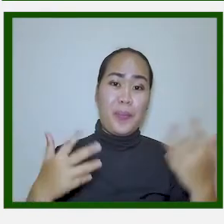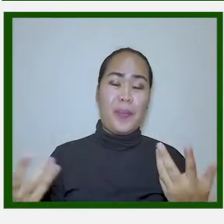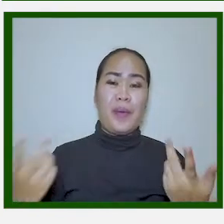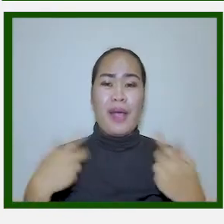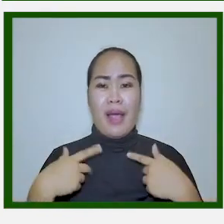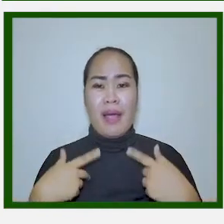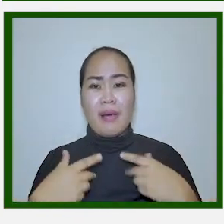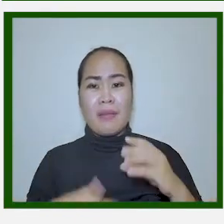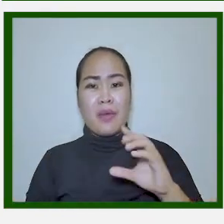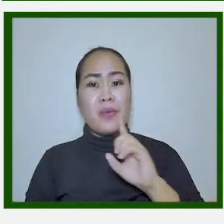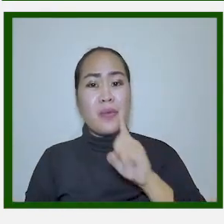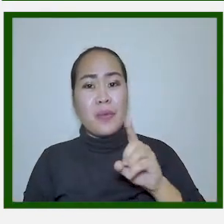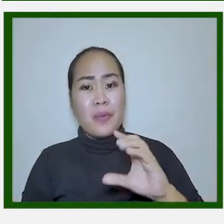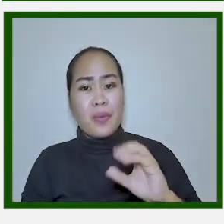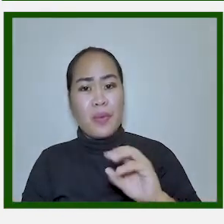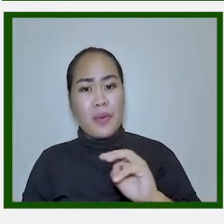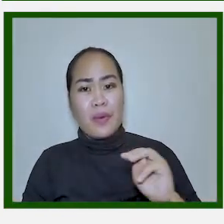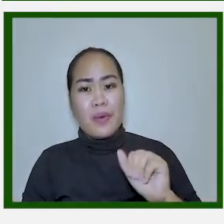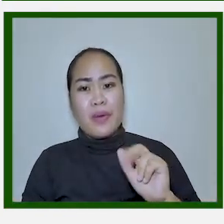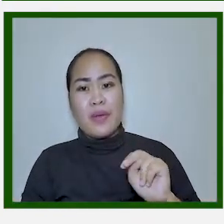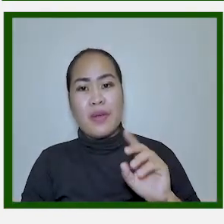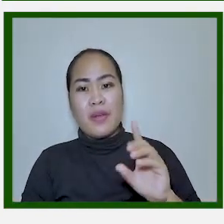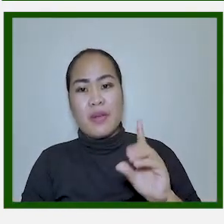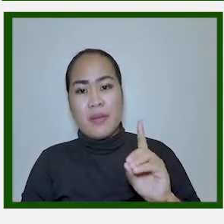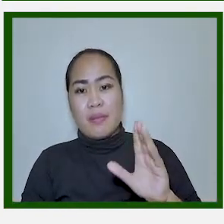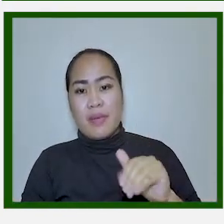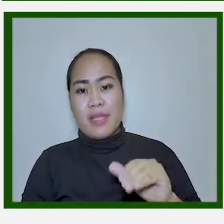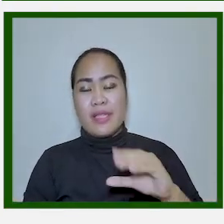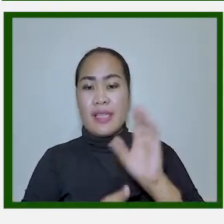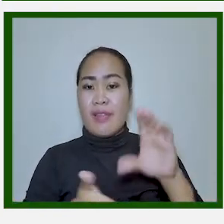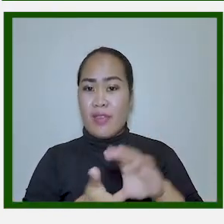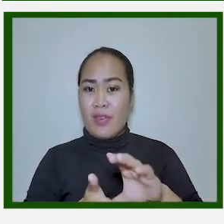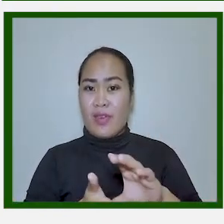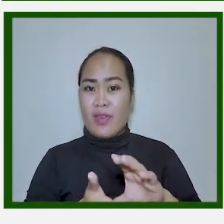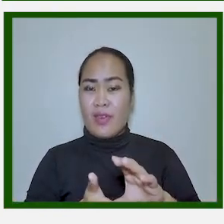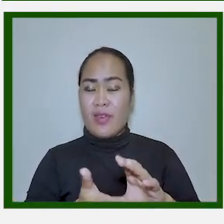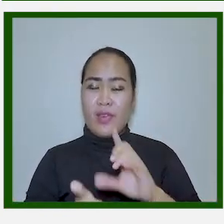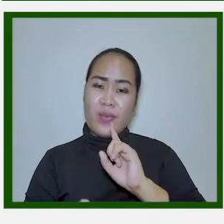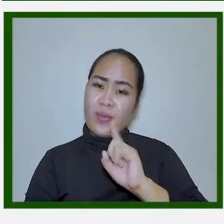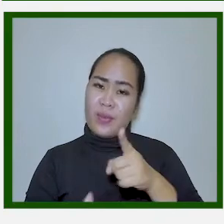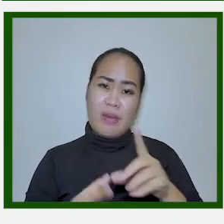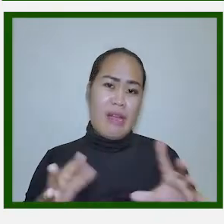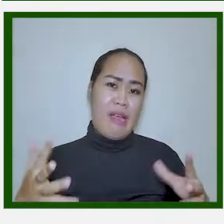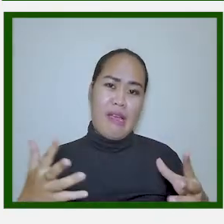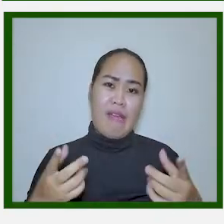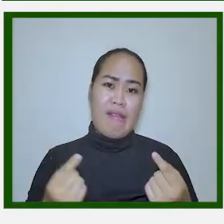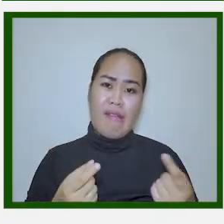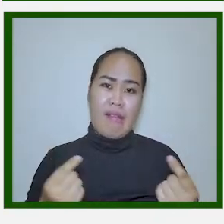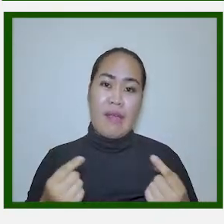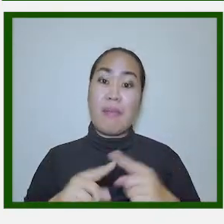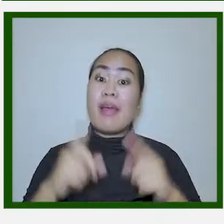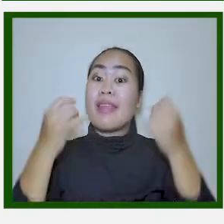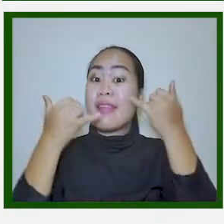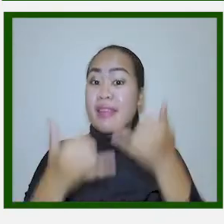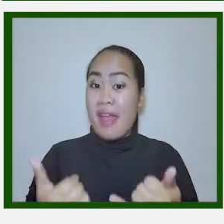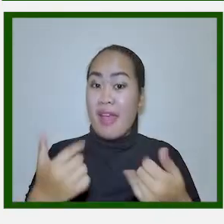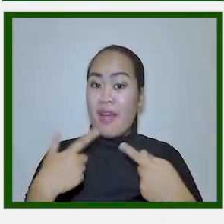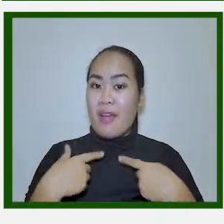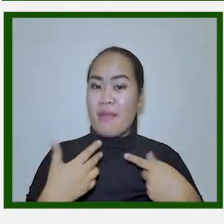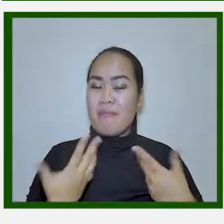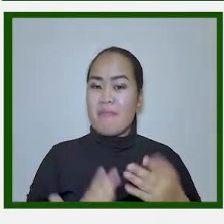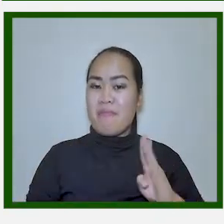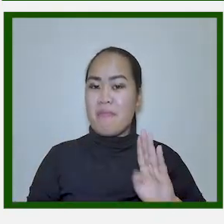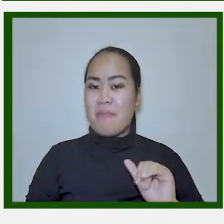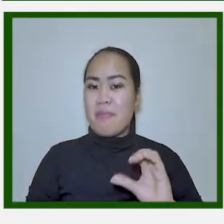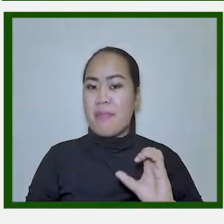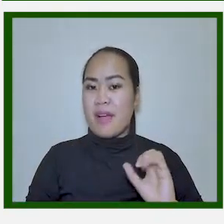natin talagang nagsasuffer. So, ngayon, since meron na tayong backup power, no, sabi ko nga, tuloy ang serbisyo.